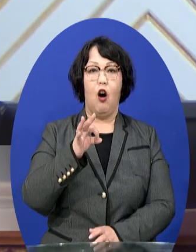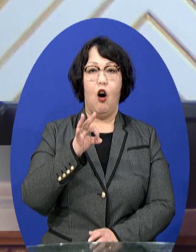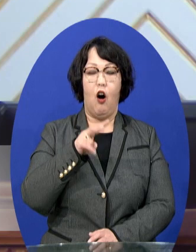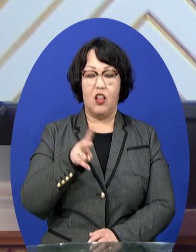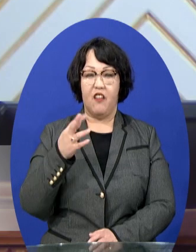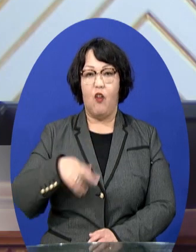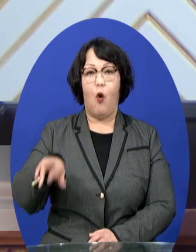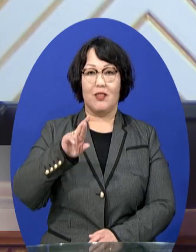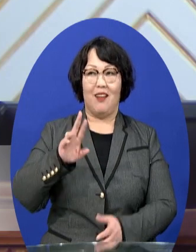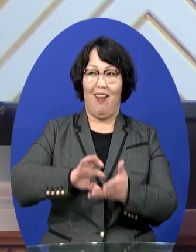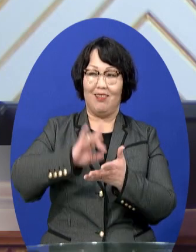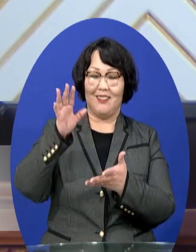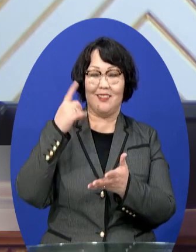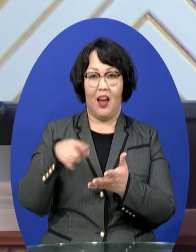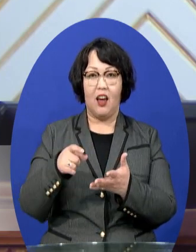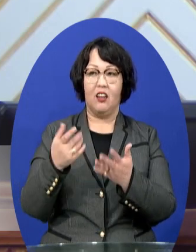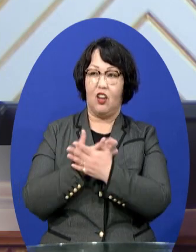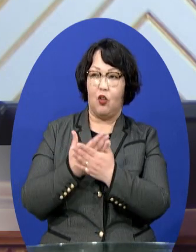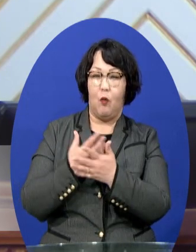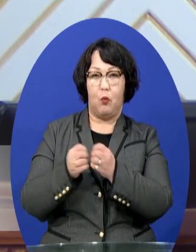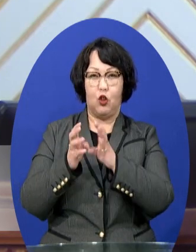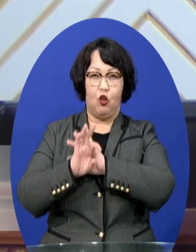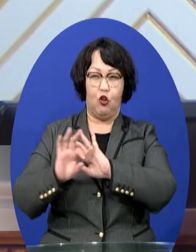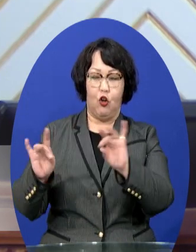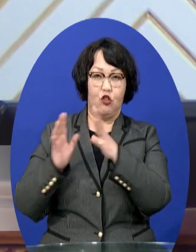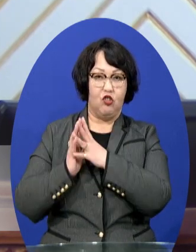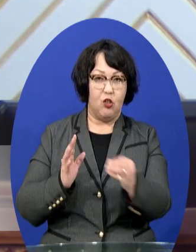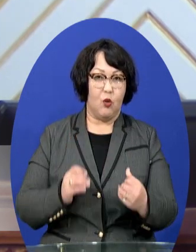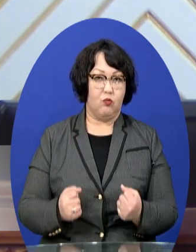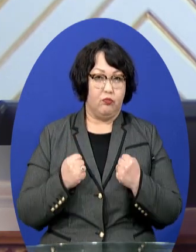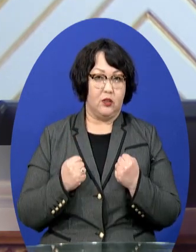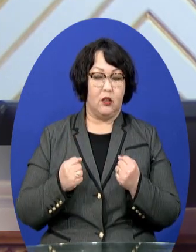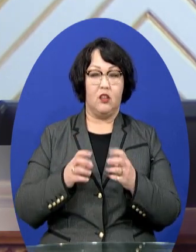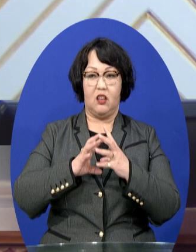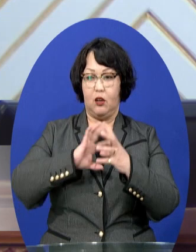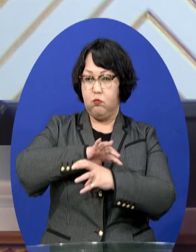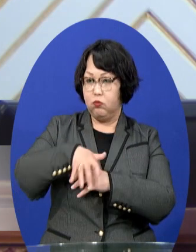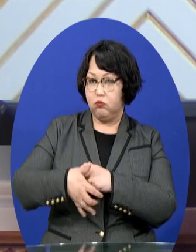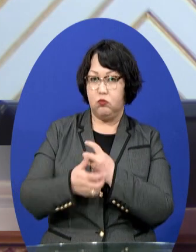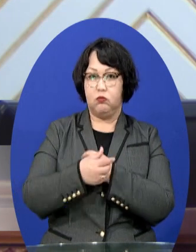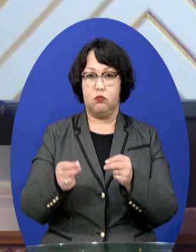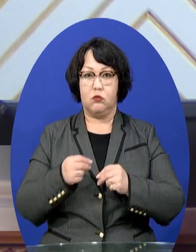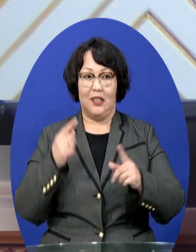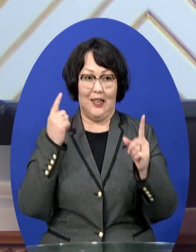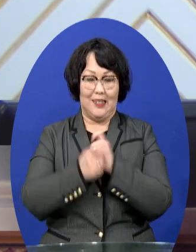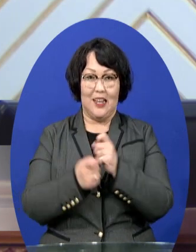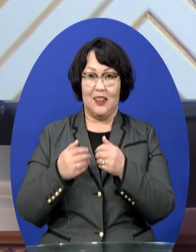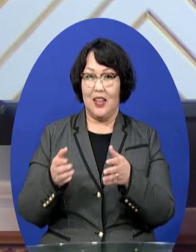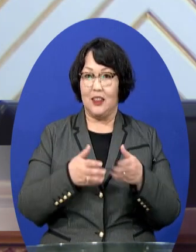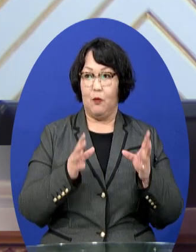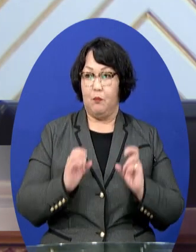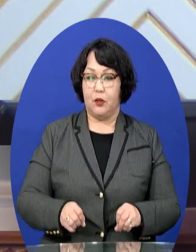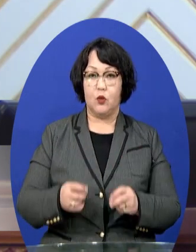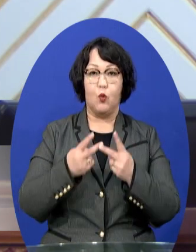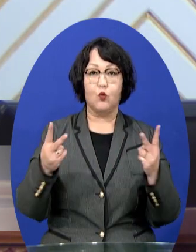нөлөө энэ даяарчлалын эрүү үед дангаарчиж үнд соёлоо авч үлдэх энэ хэл